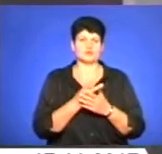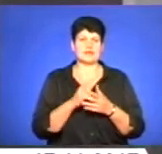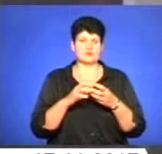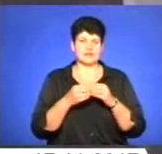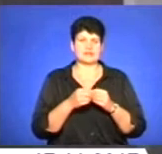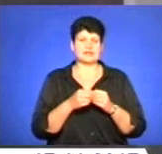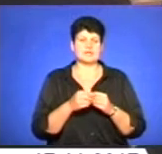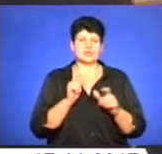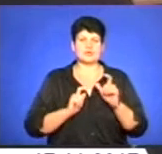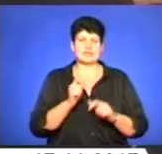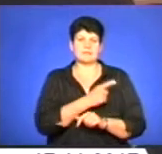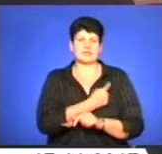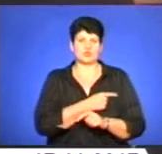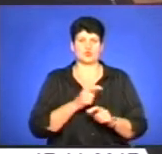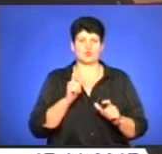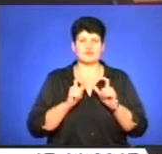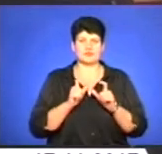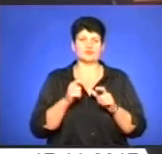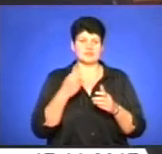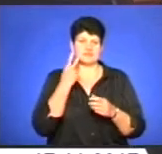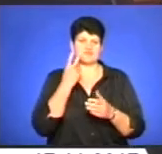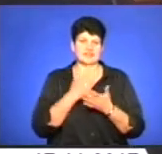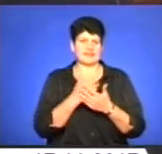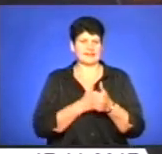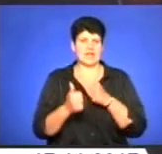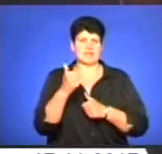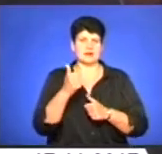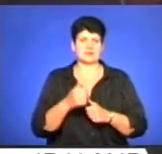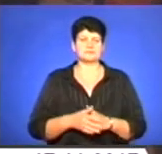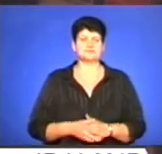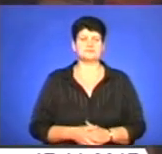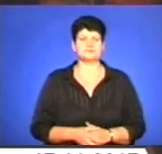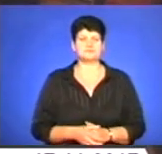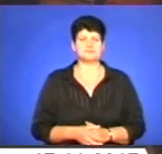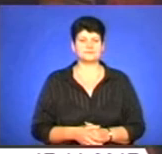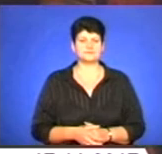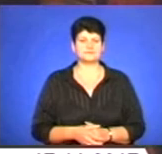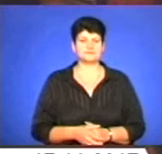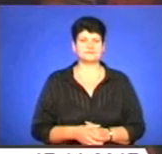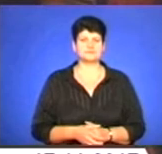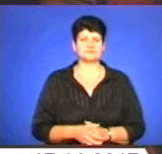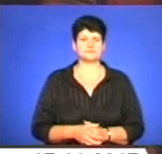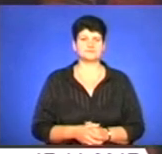медуніверситету. Вони, якщо не переможці, то серед лідерів. Ірина Терлюк, Оксана Галіяш, Вісті ТТБ.